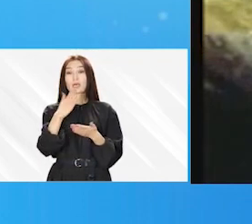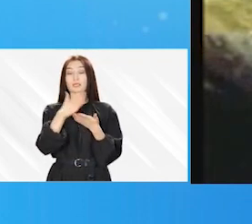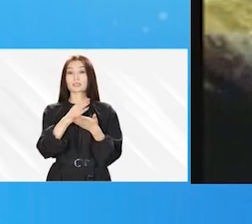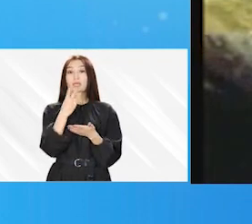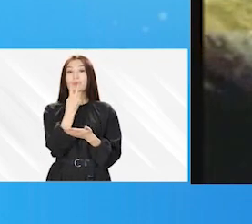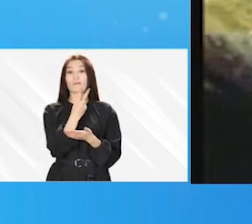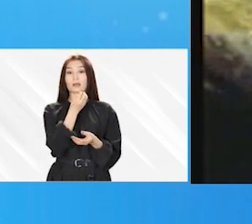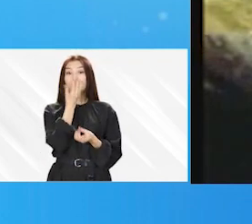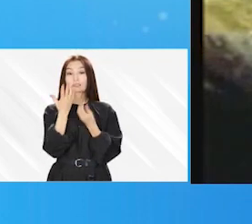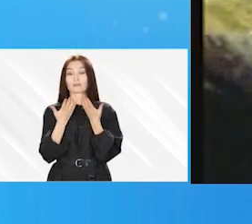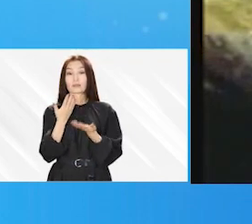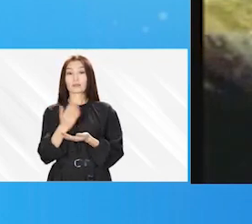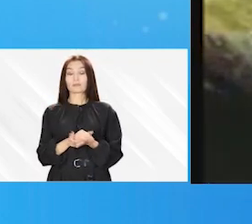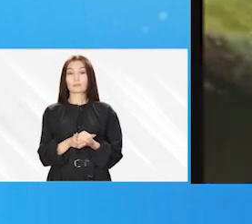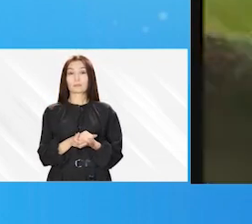соцветия